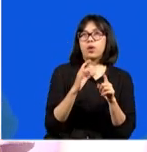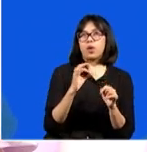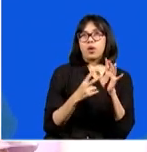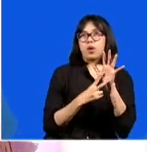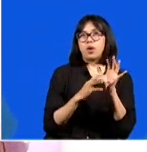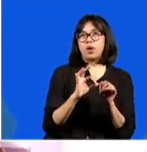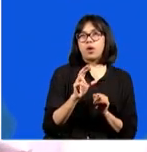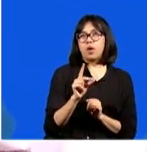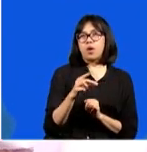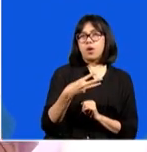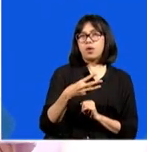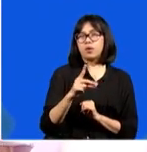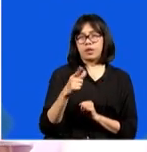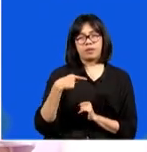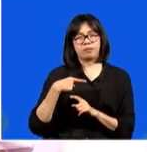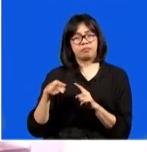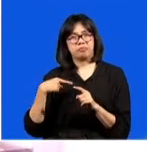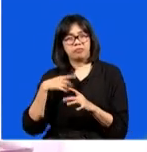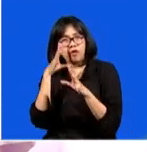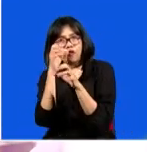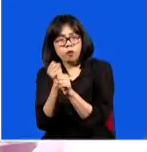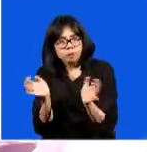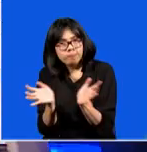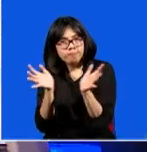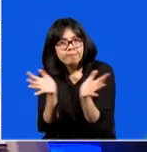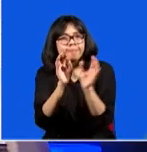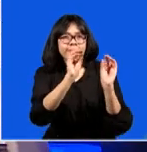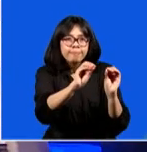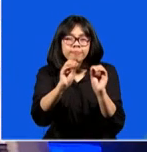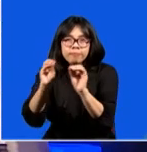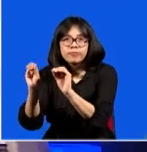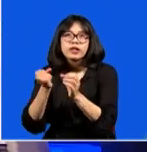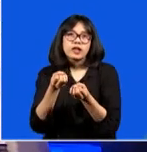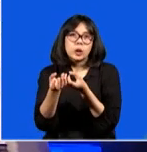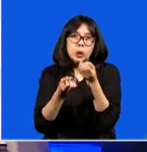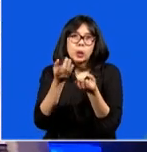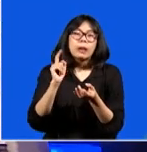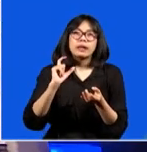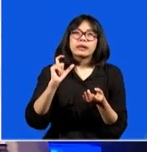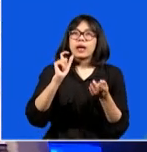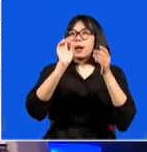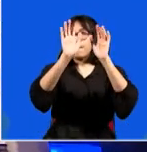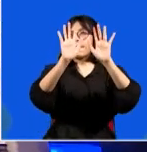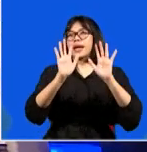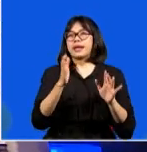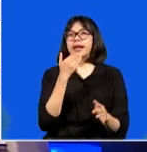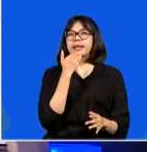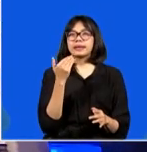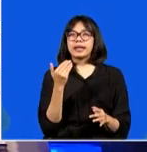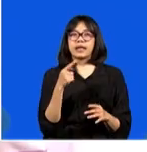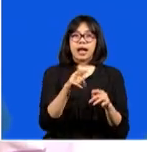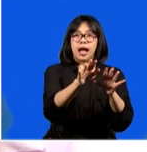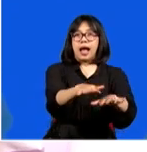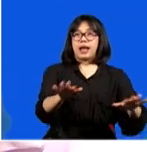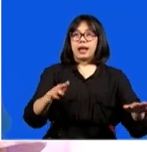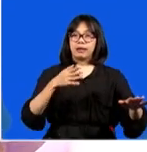mencerdaskan berinovasi dan terus aktif dengan media-media yang sangat sederhana dan saya sesuaikan kepada anak didik di